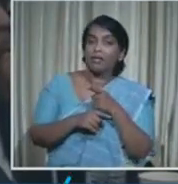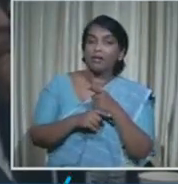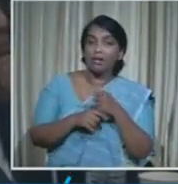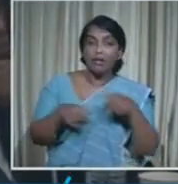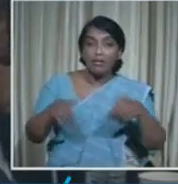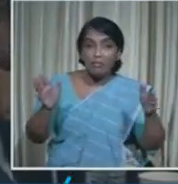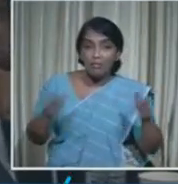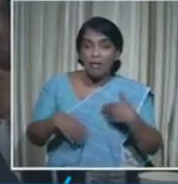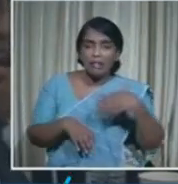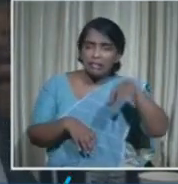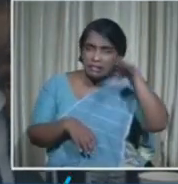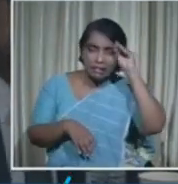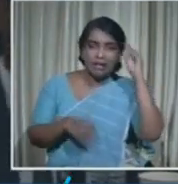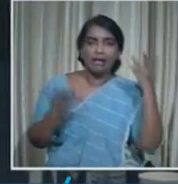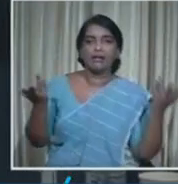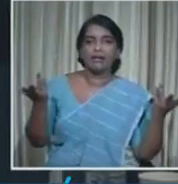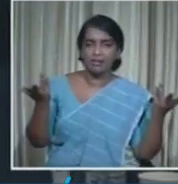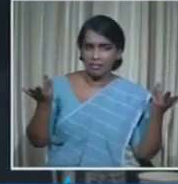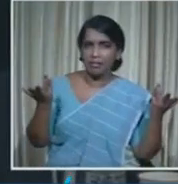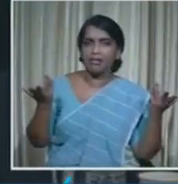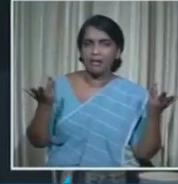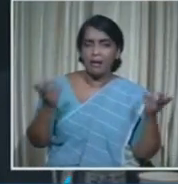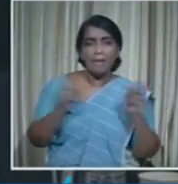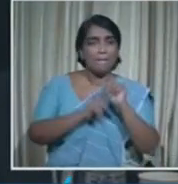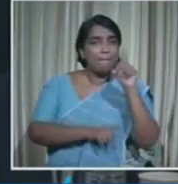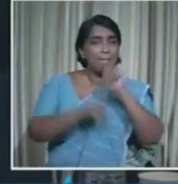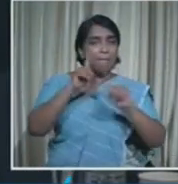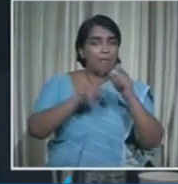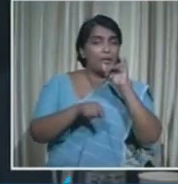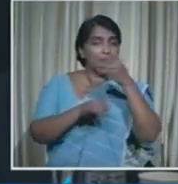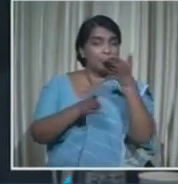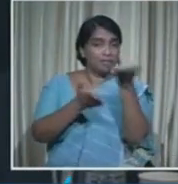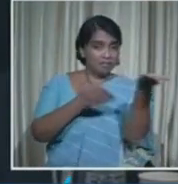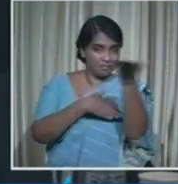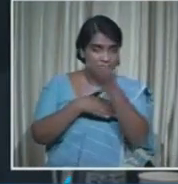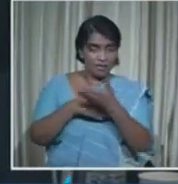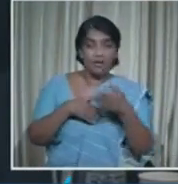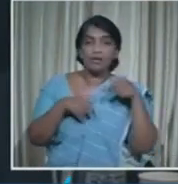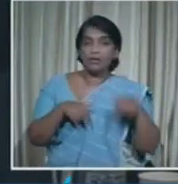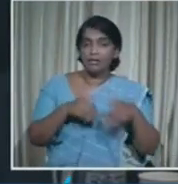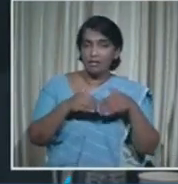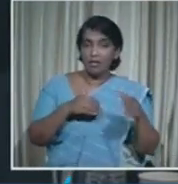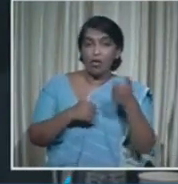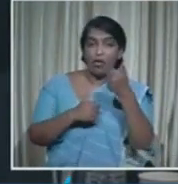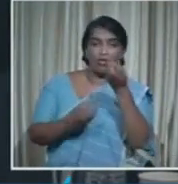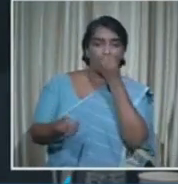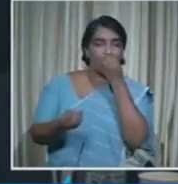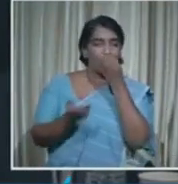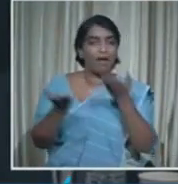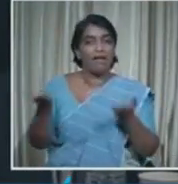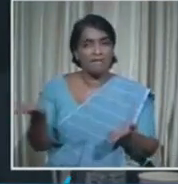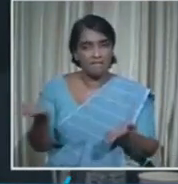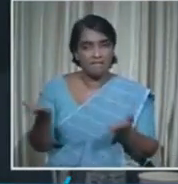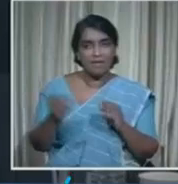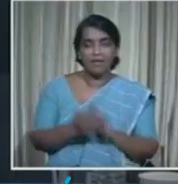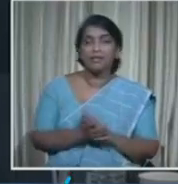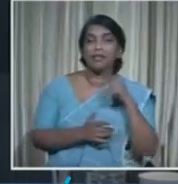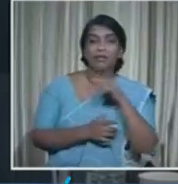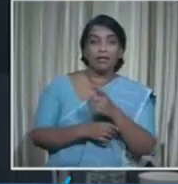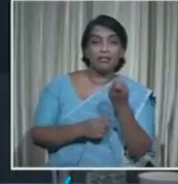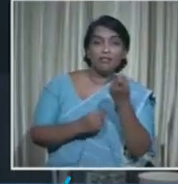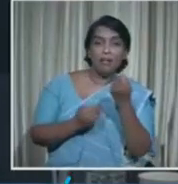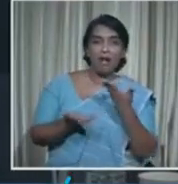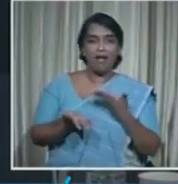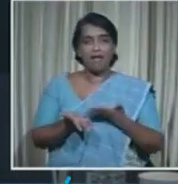මේක තේරෙන්නේ නැහැ මොකද මේ පාර්ලිමේන්තුවේ තියෙන සමහරුන්ට මේ වෙනකොටත් හොඳට කන්න බොන්න තියෙනවා ඒගොල්ලන්ට අතේ මිටේ